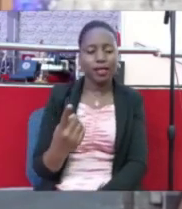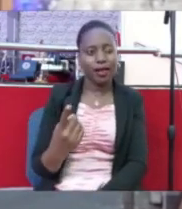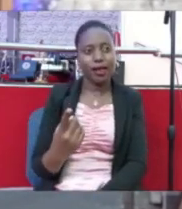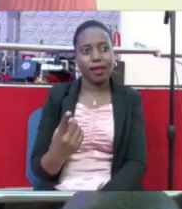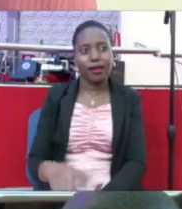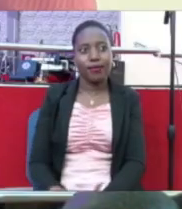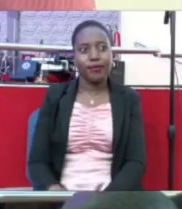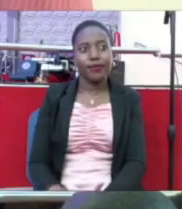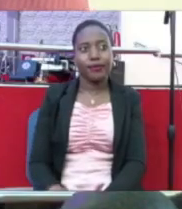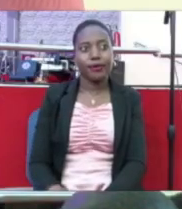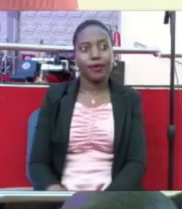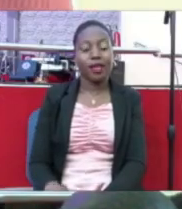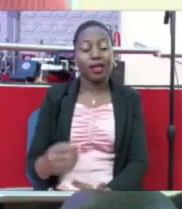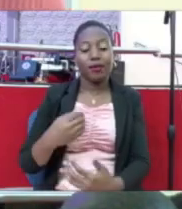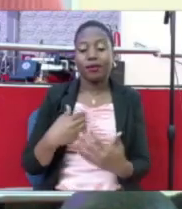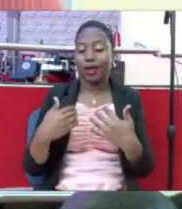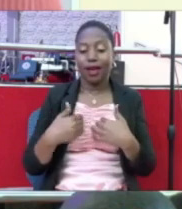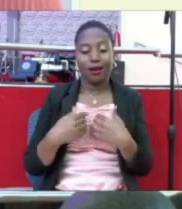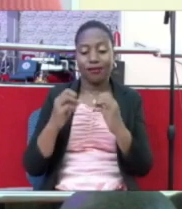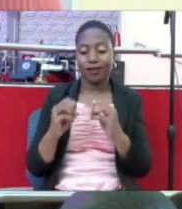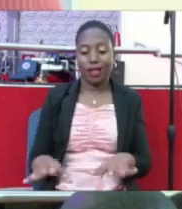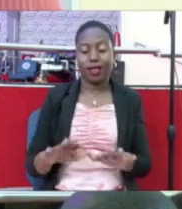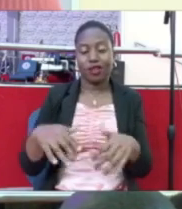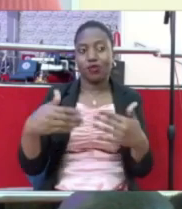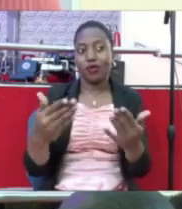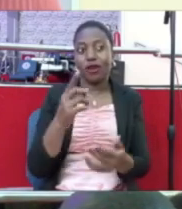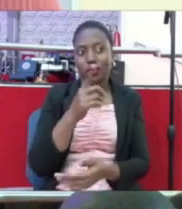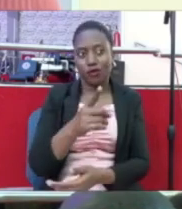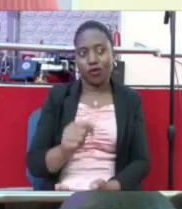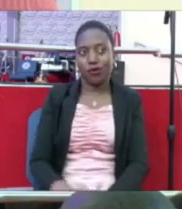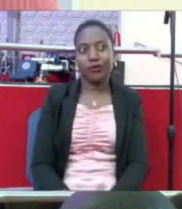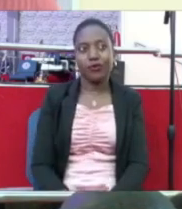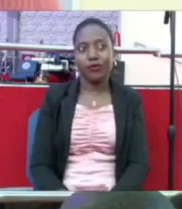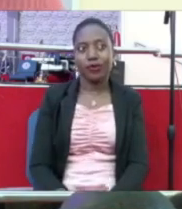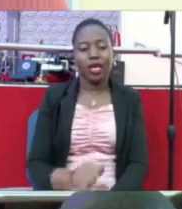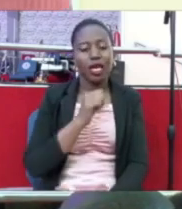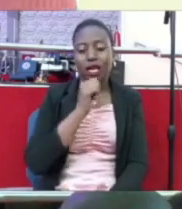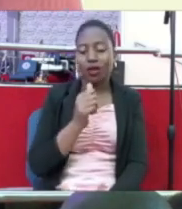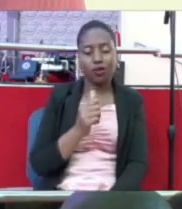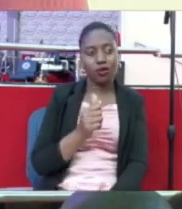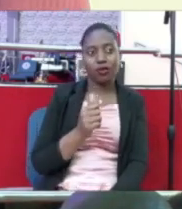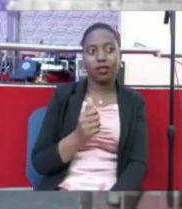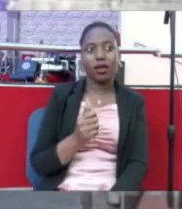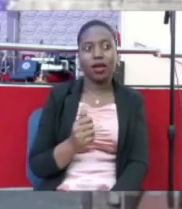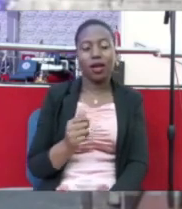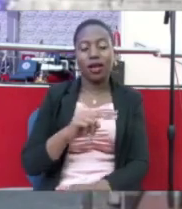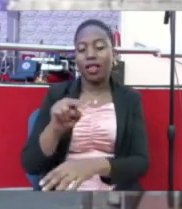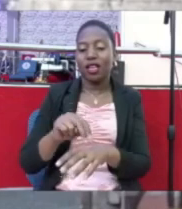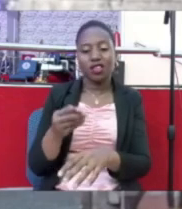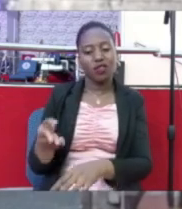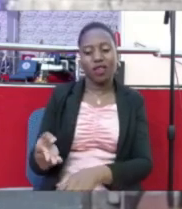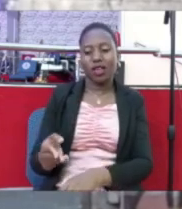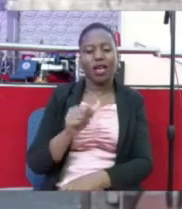nyumbani na kusema, I have nothing to provide for you. Sina chochote cha kuwapatia nyinyi. Not in this country. Si kwa taifa hili. Not in